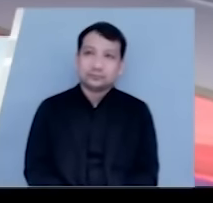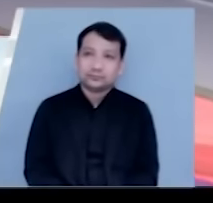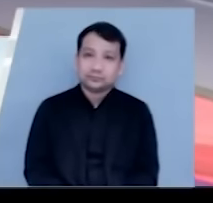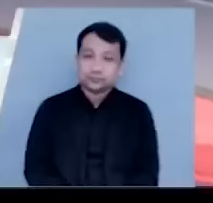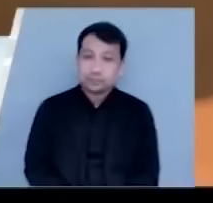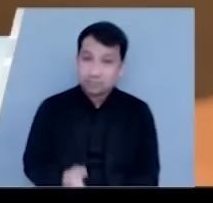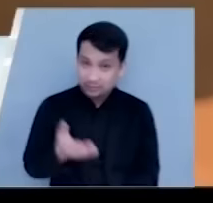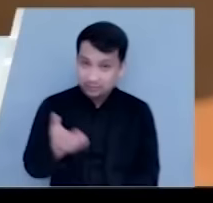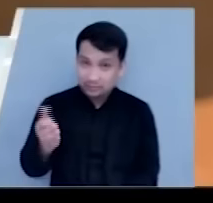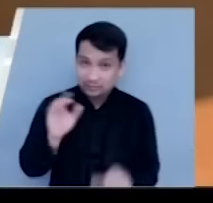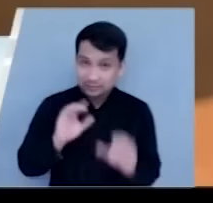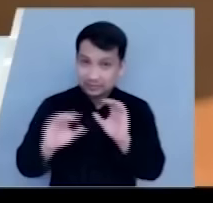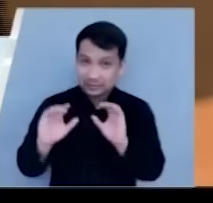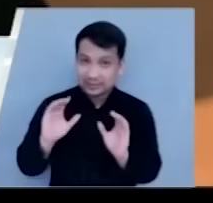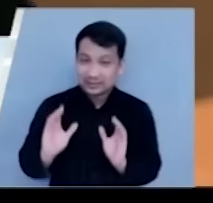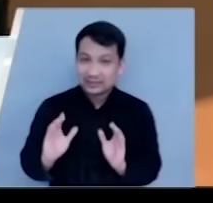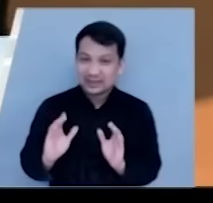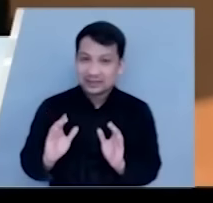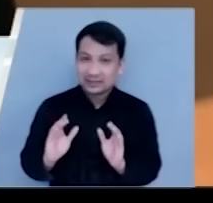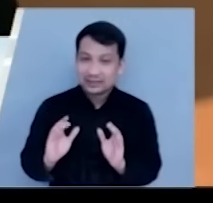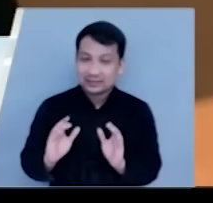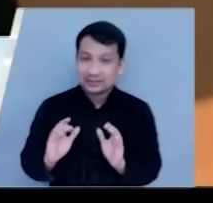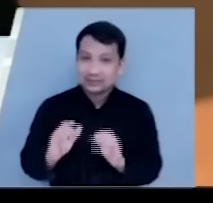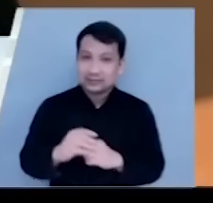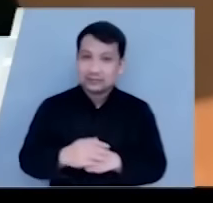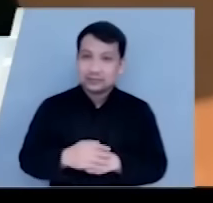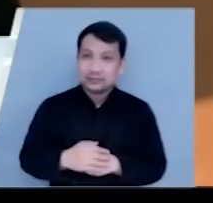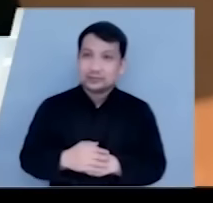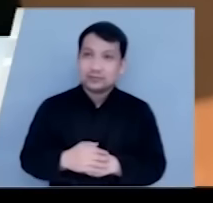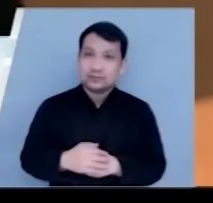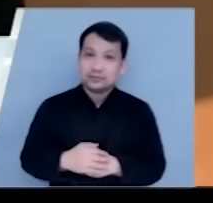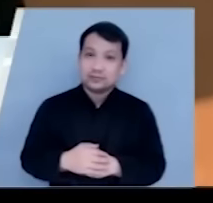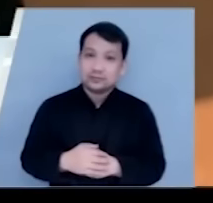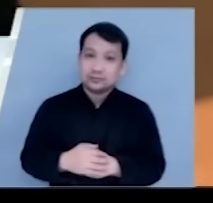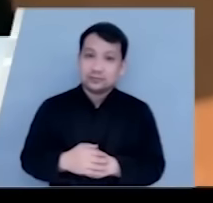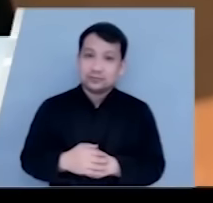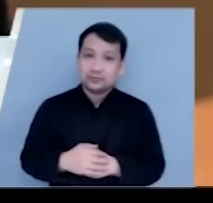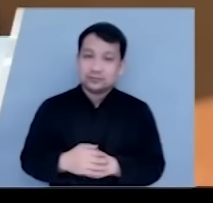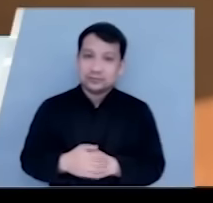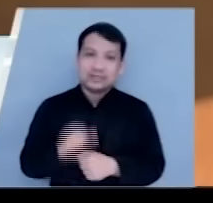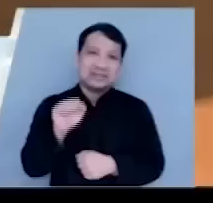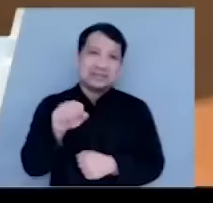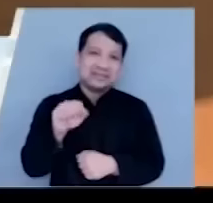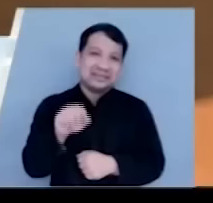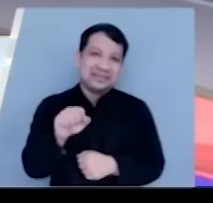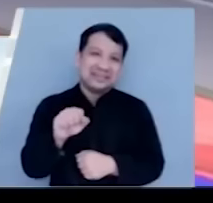Mystery Guy? Tingnan niyo po yung mga mata ko. Ha? Nasa showbiz? Oh!